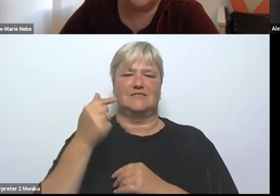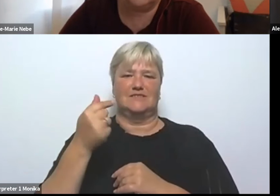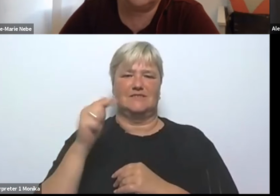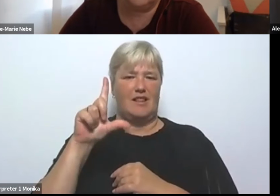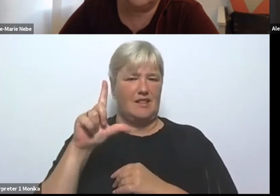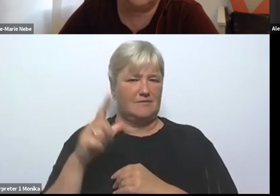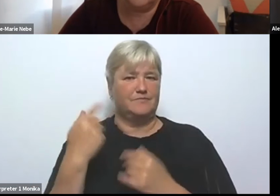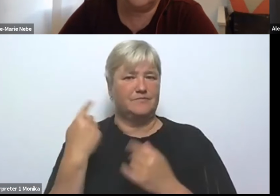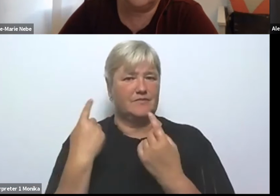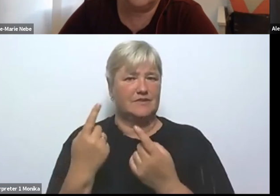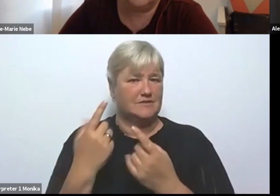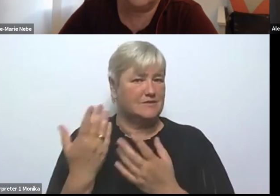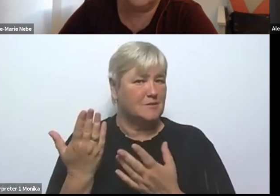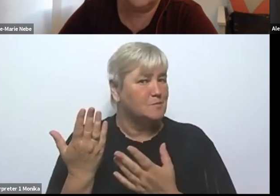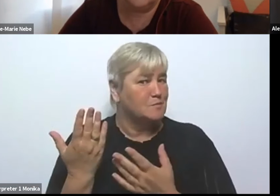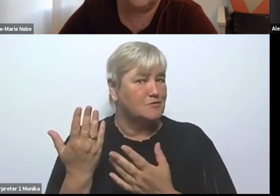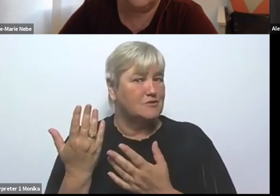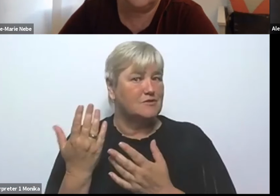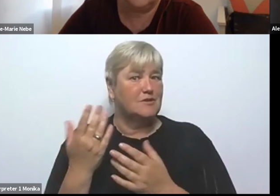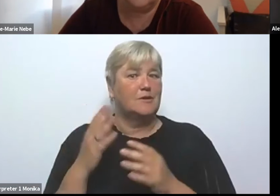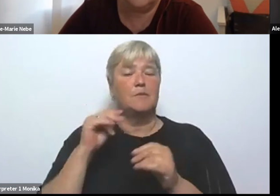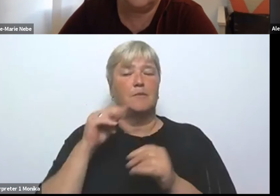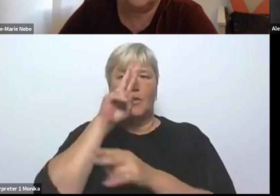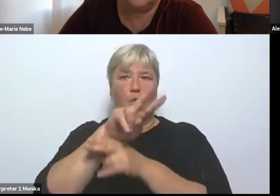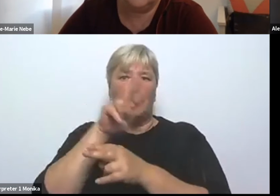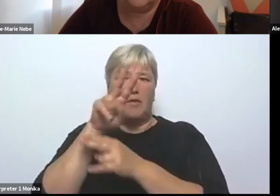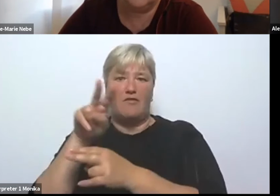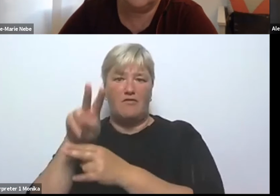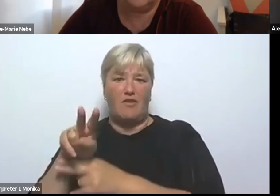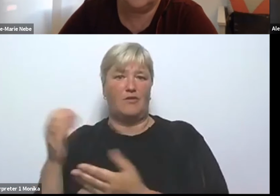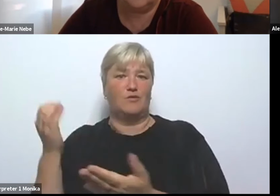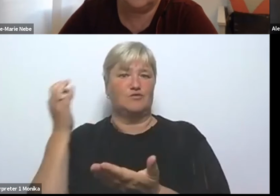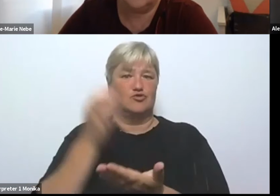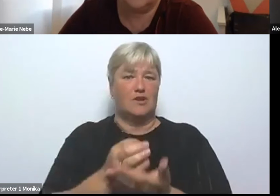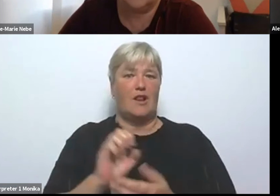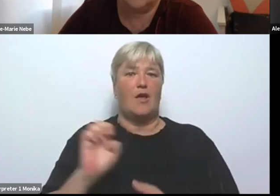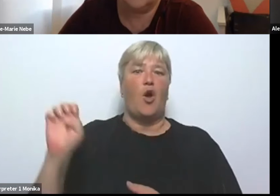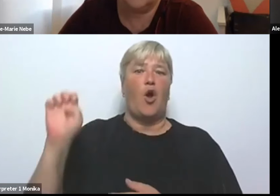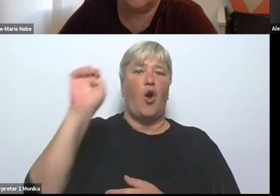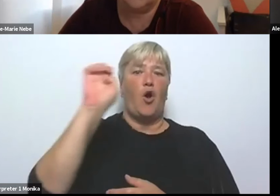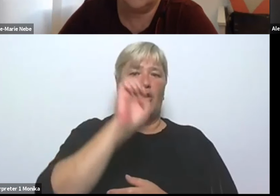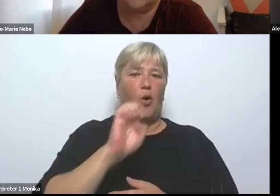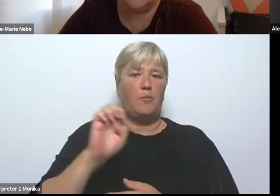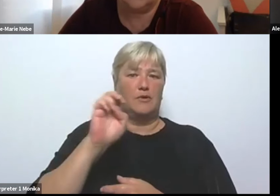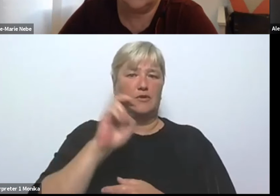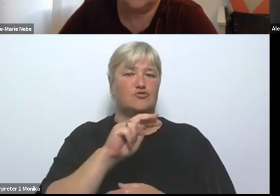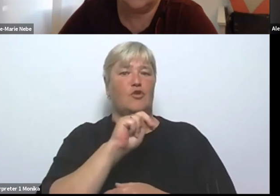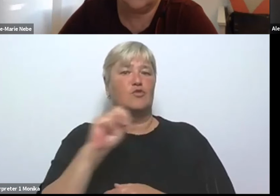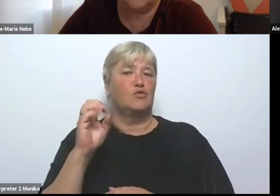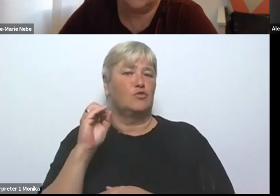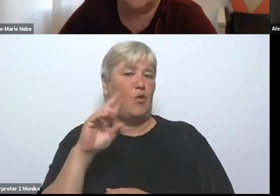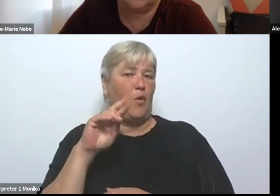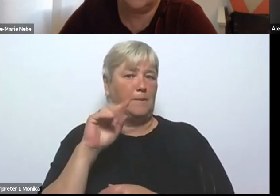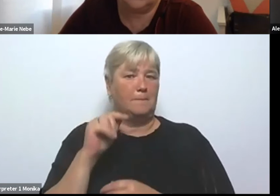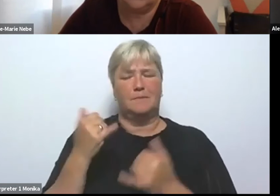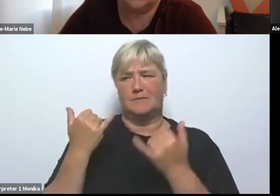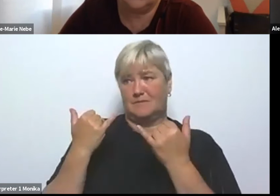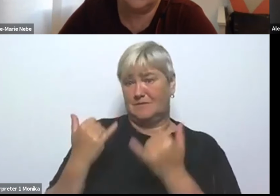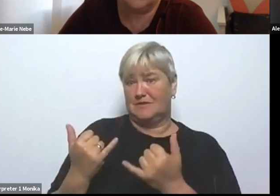Selbstnutzender und natürlich mit in der Überwachungsstelle mit der europäischen Norm BitV und so weiter. Und jetzt gehe ich